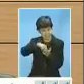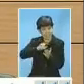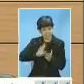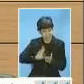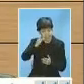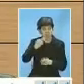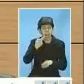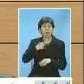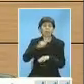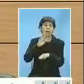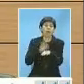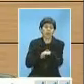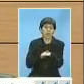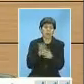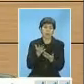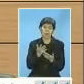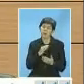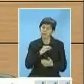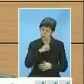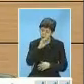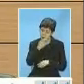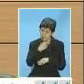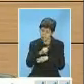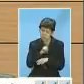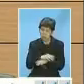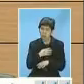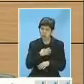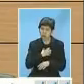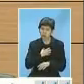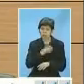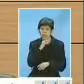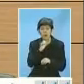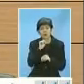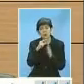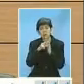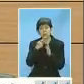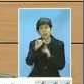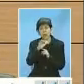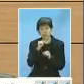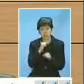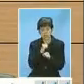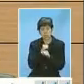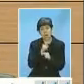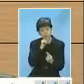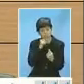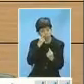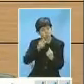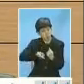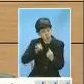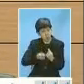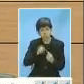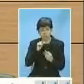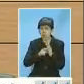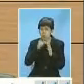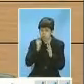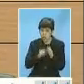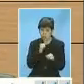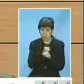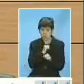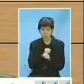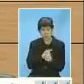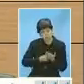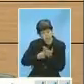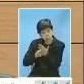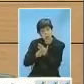วงท่านประธานถึงตักเตือนอยากกราบเรียนท่านประธานว่าถ้าท่านสุนัยจะพูดเรื่องดังกล่าวนั้นท่านสุนัยก็สามารถที่จะ